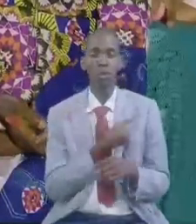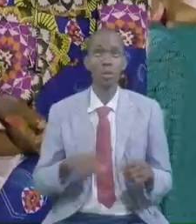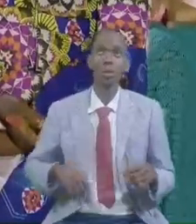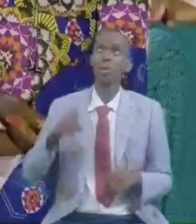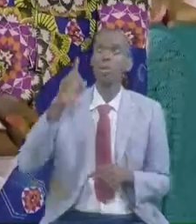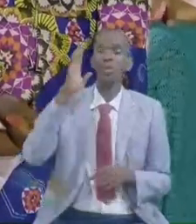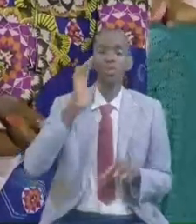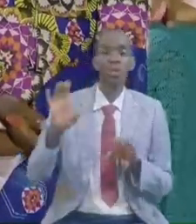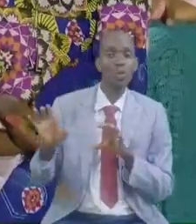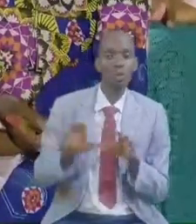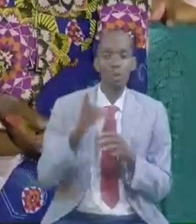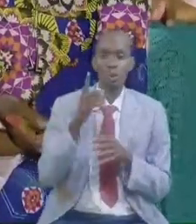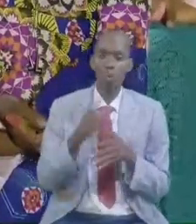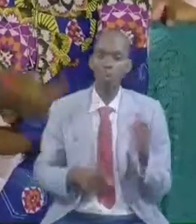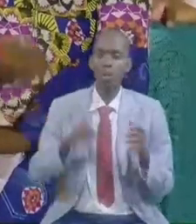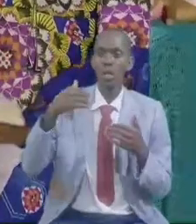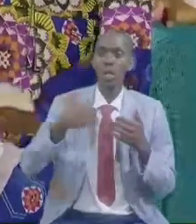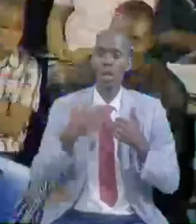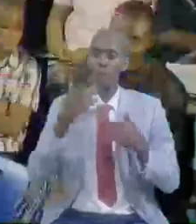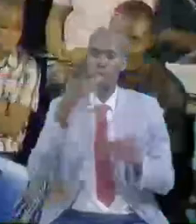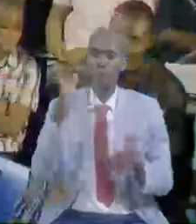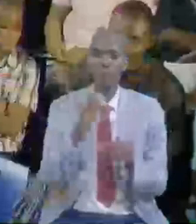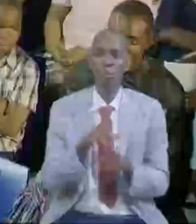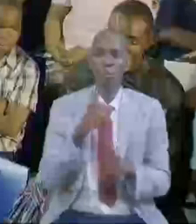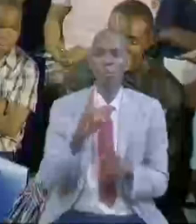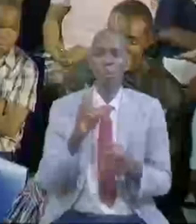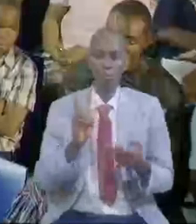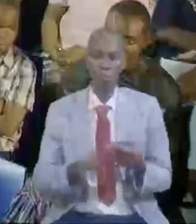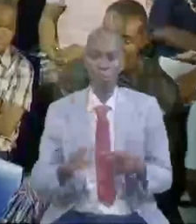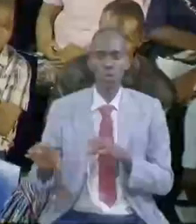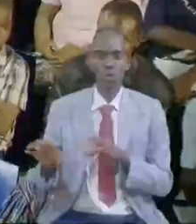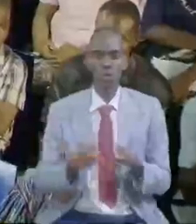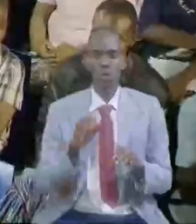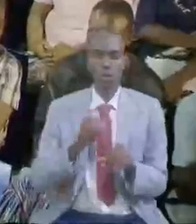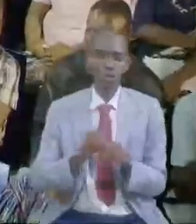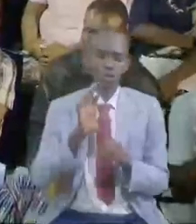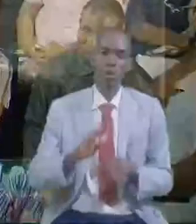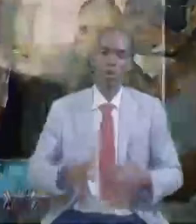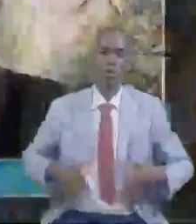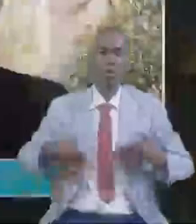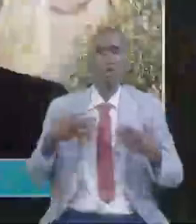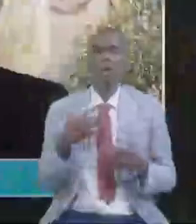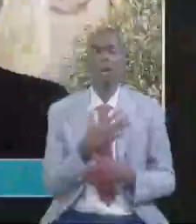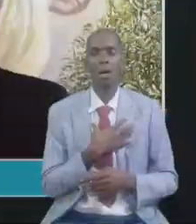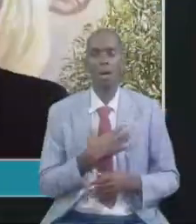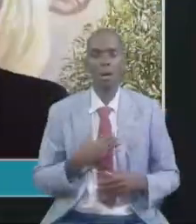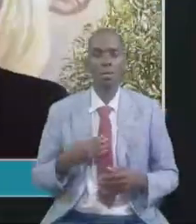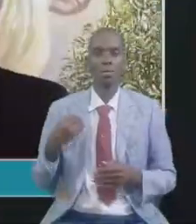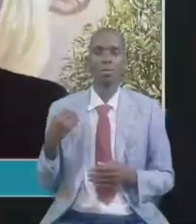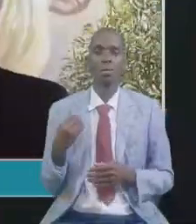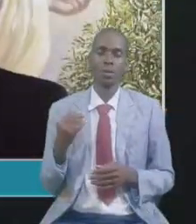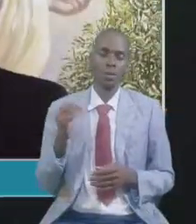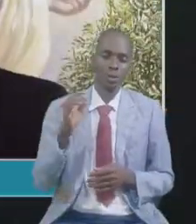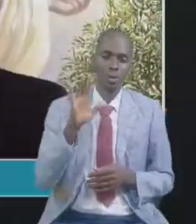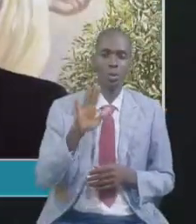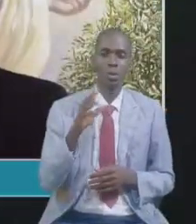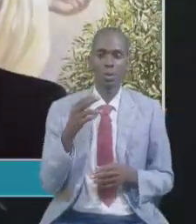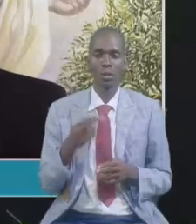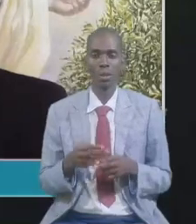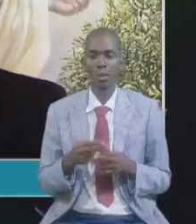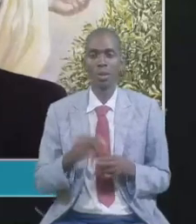fera ce qu'il a promis faire dans ta vie. Et ton nom,